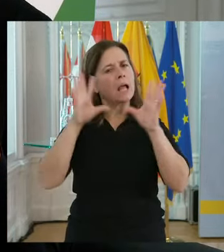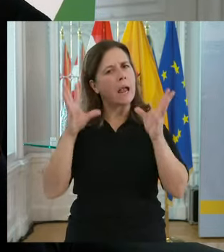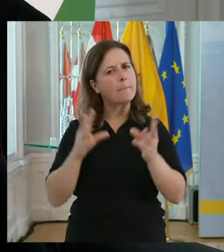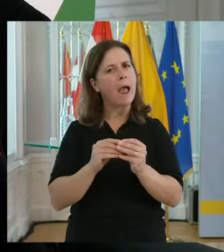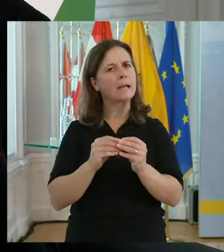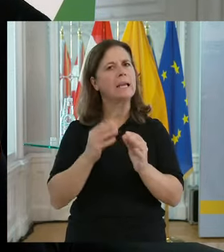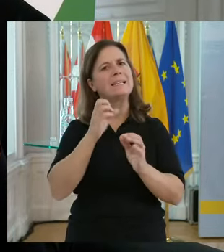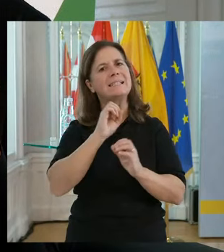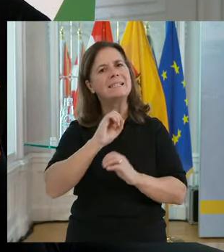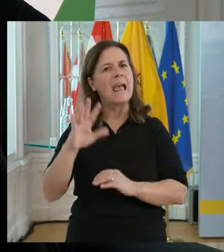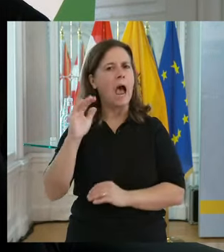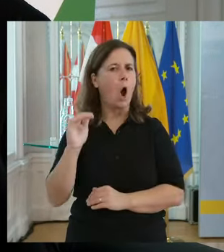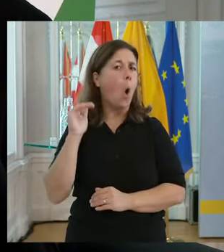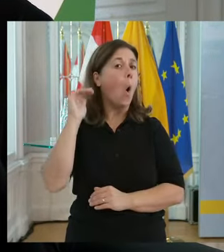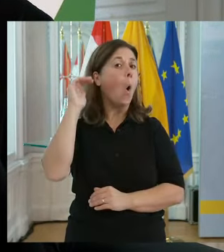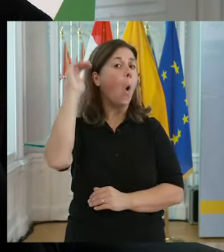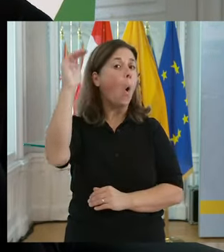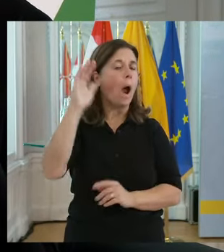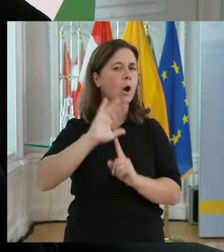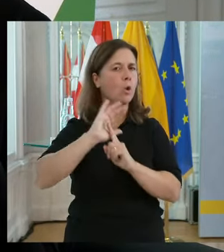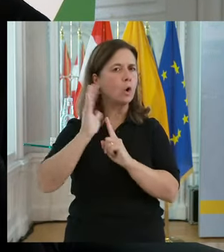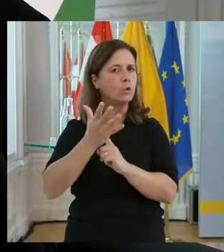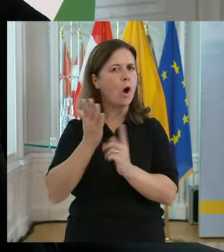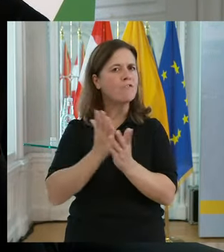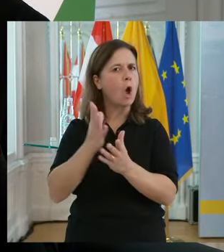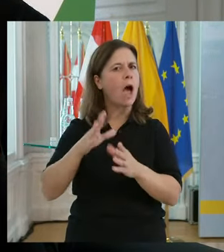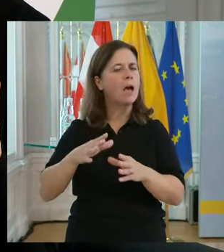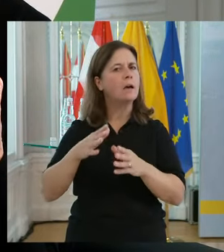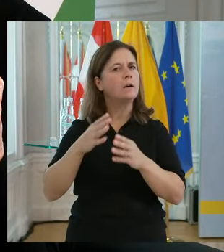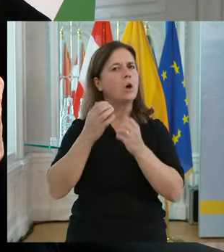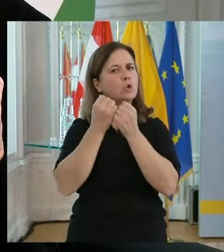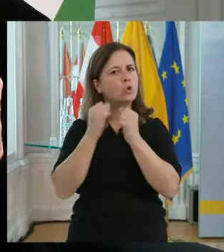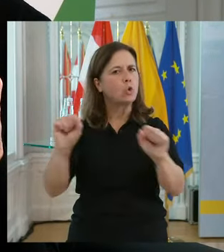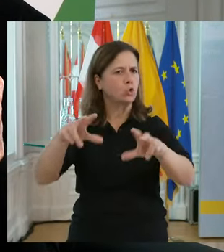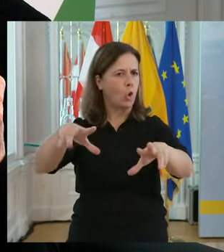sehr hohe Kultur der Toleranz haben und